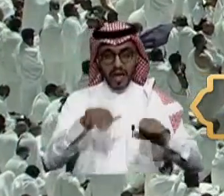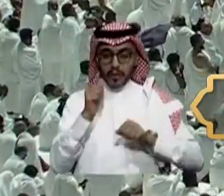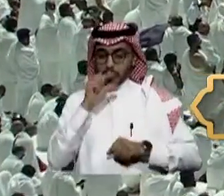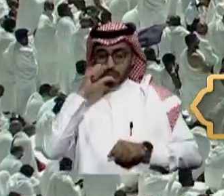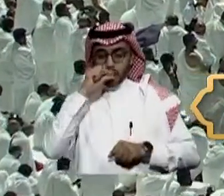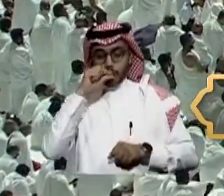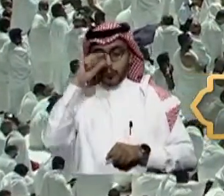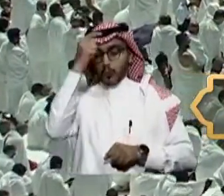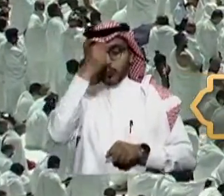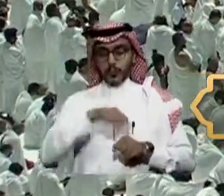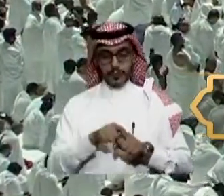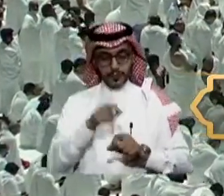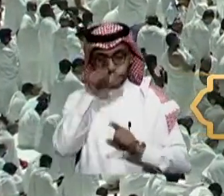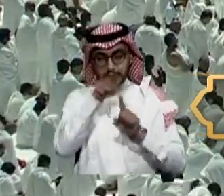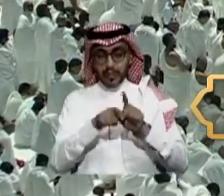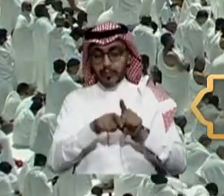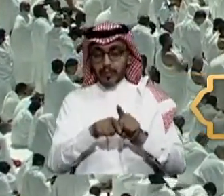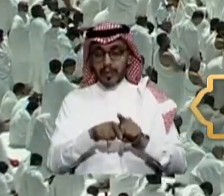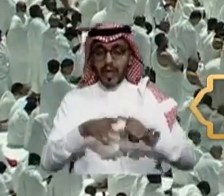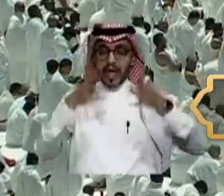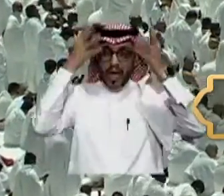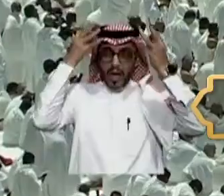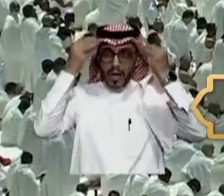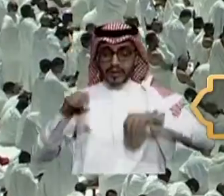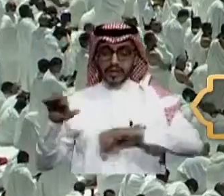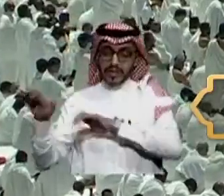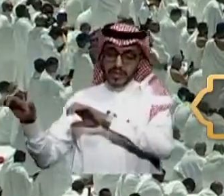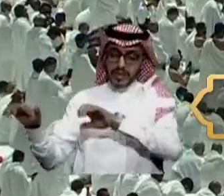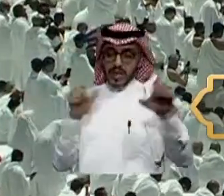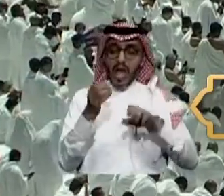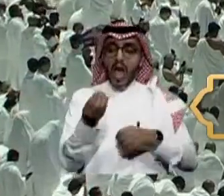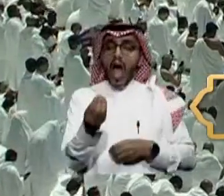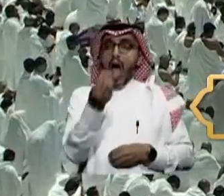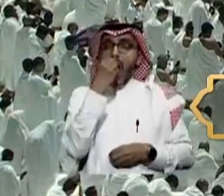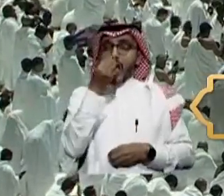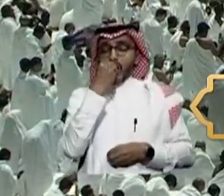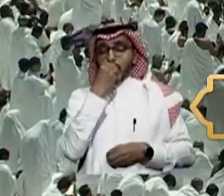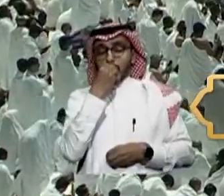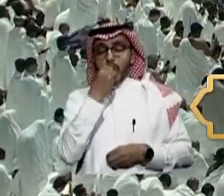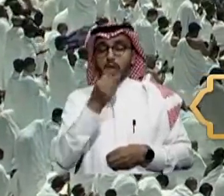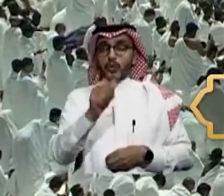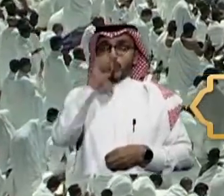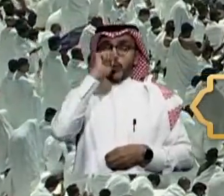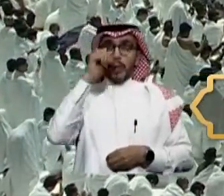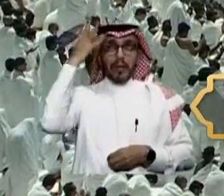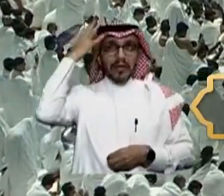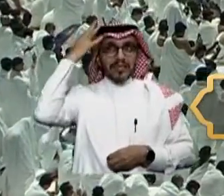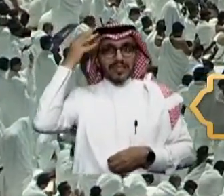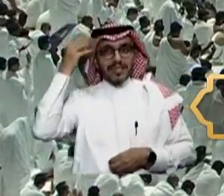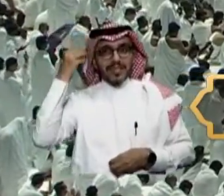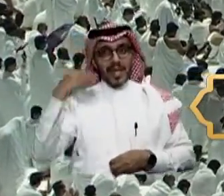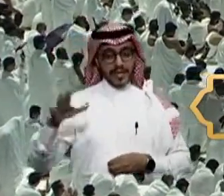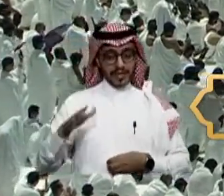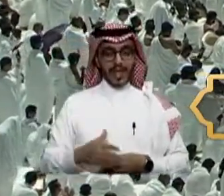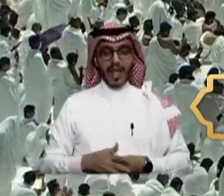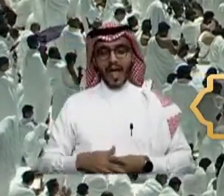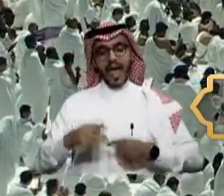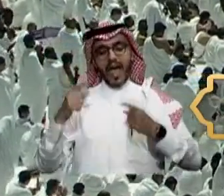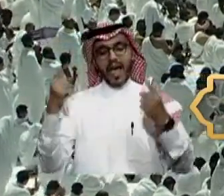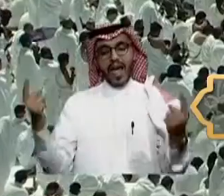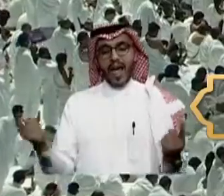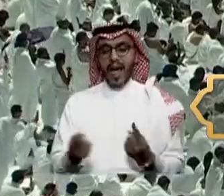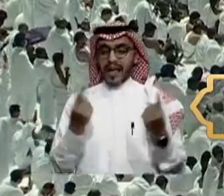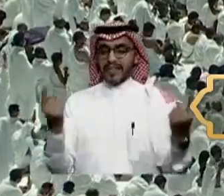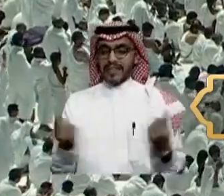الصائمين انه اسقط القضاء عمن اكل او شرب ناسيا لانه لا تكليف على